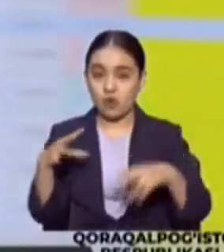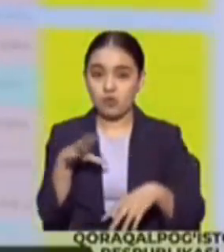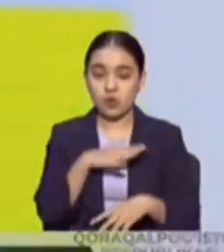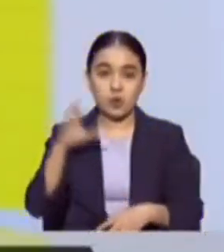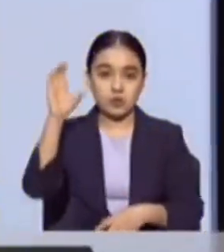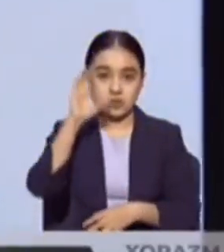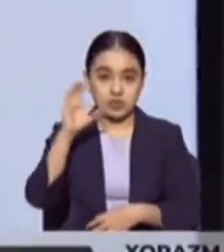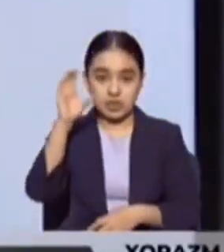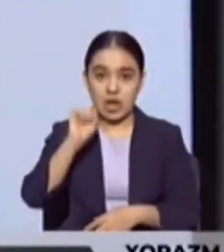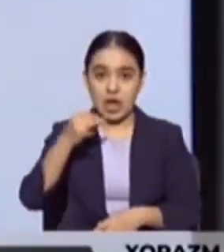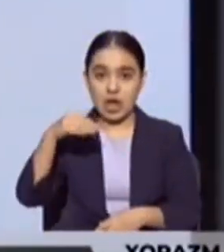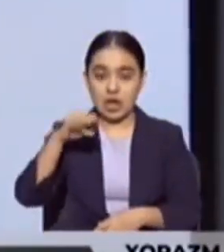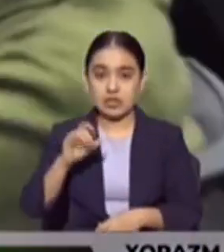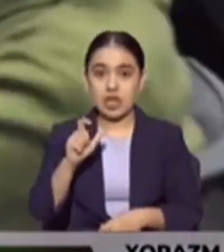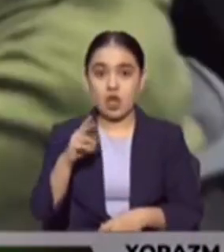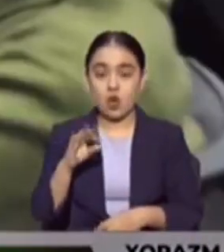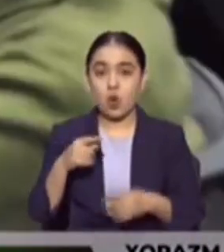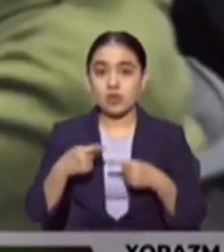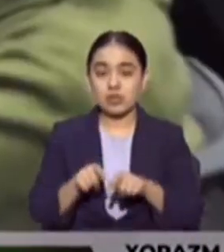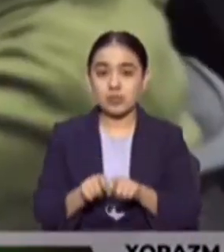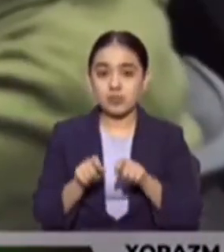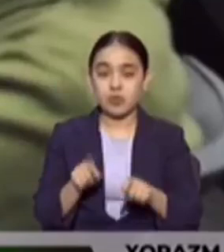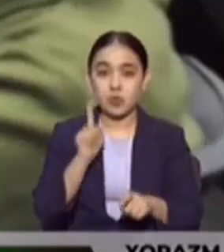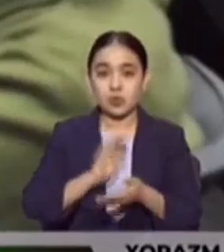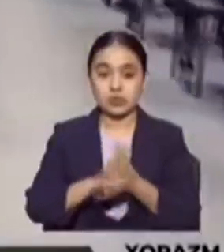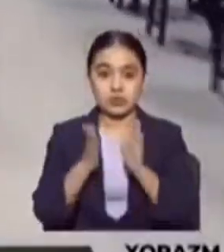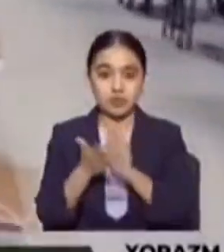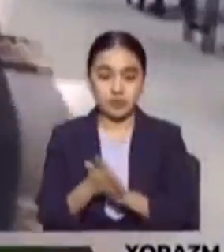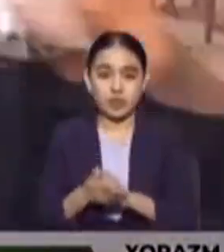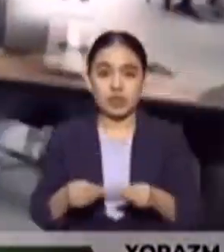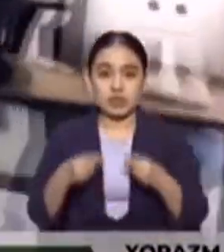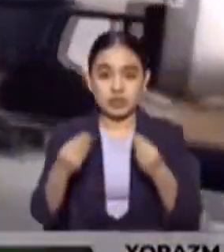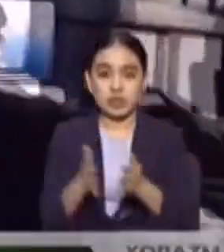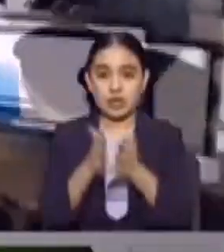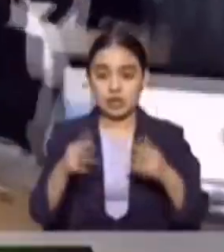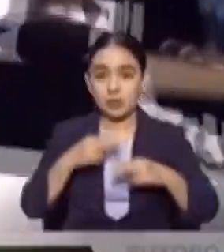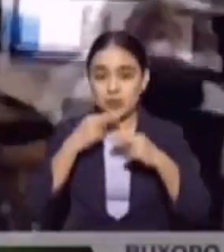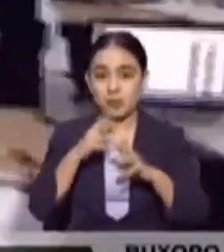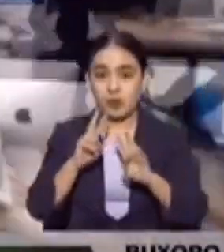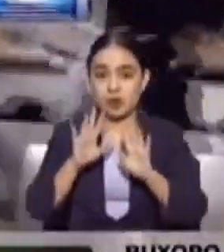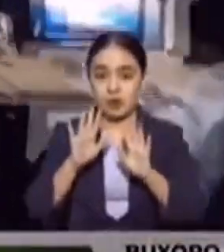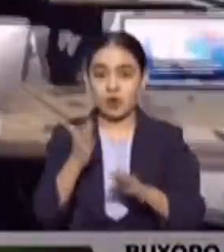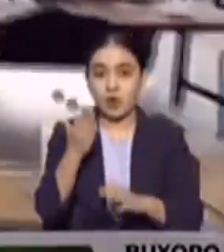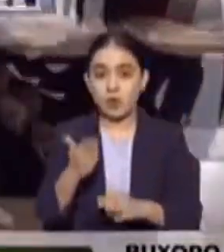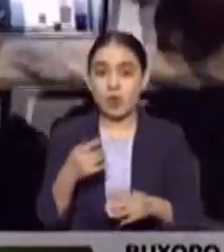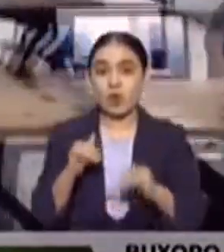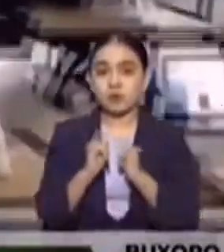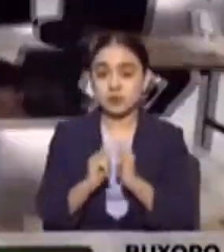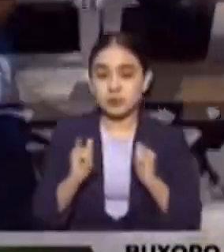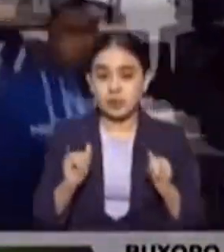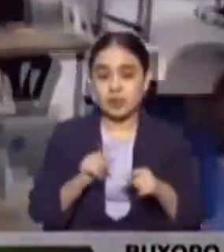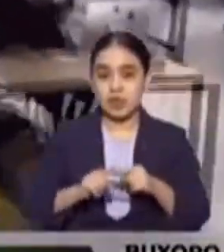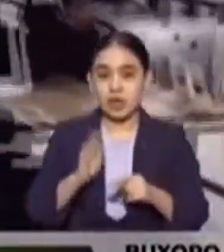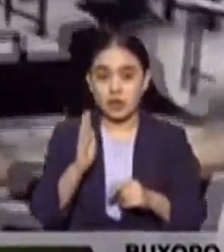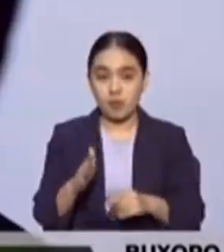bo'lganimizdek, O'zbekiston IT ekotizimini yaxshilash uchun qulay shart-sharoitlarni yaratishga katta e'tibor qaratmoqda. Bu dinamika tezlashtirilsa